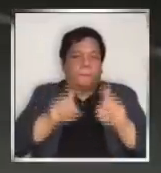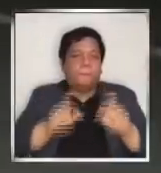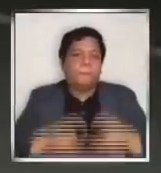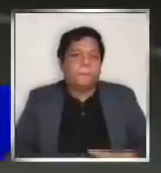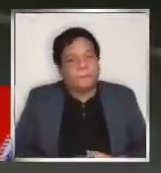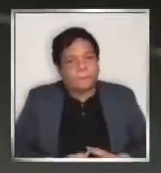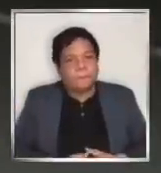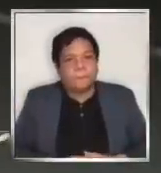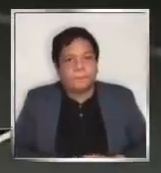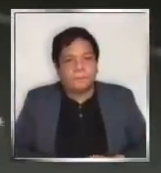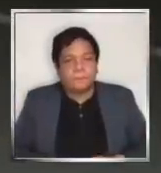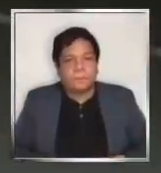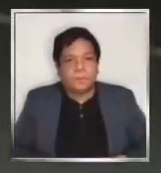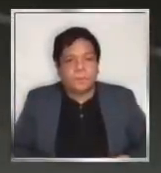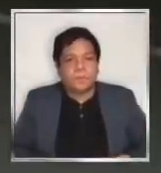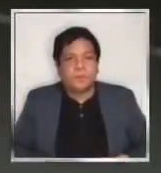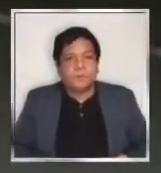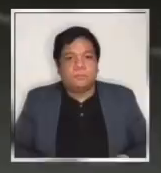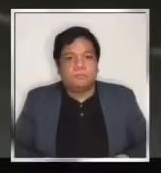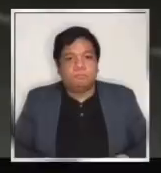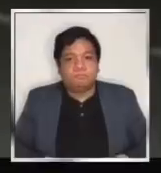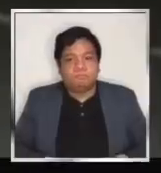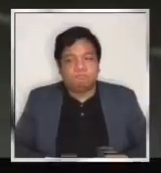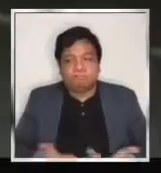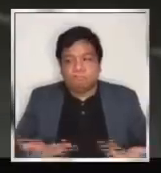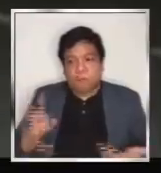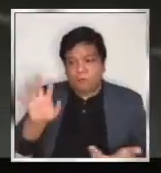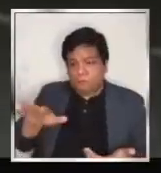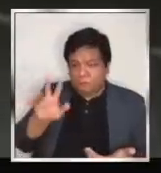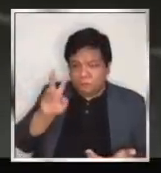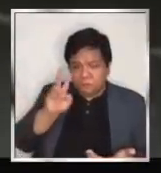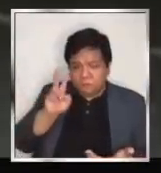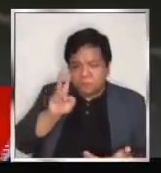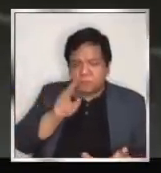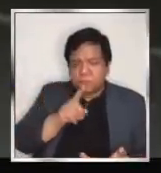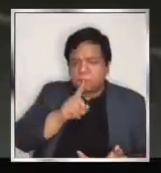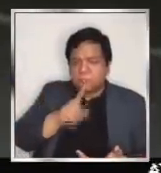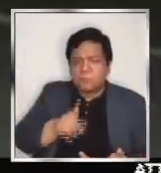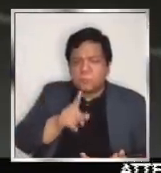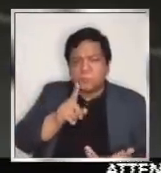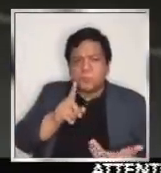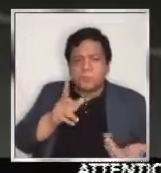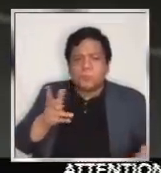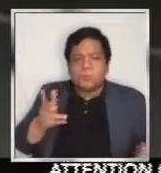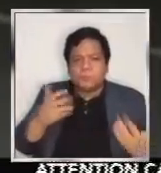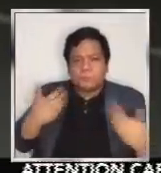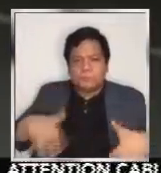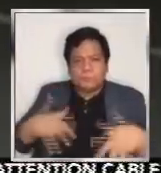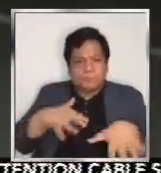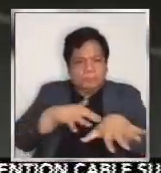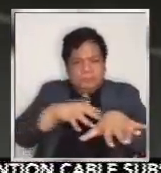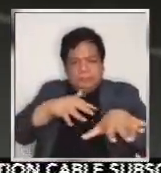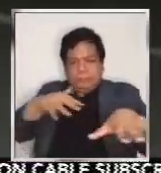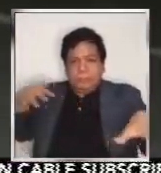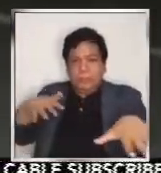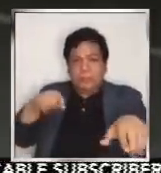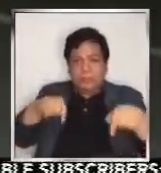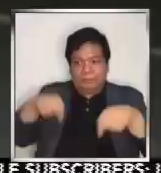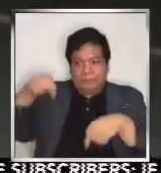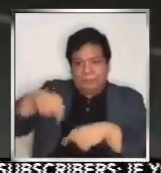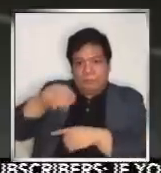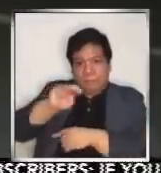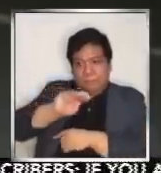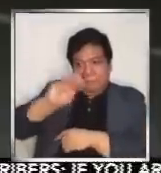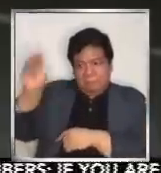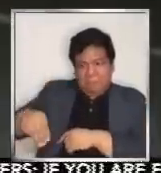Katrina! Vicky, naging mabigat nga ang daloy ng trapiko sa boundary ng Manila at na nasa ilalim nga